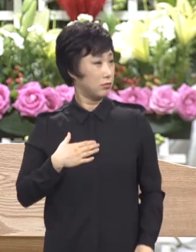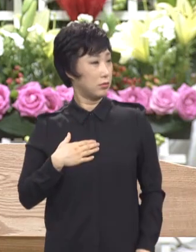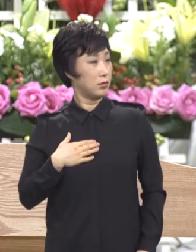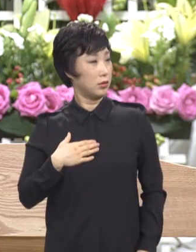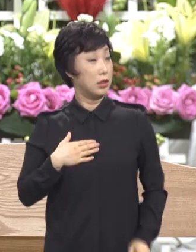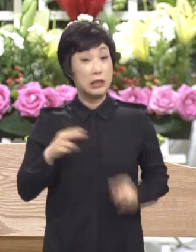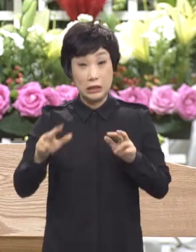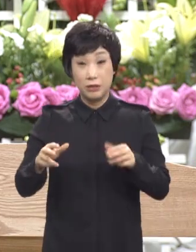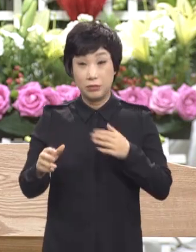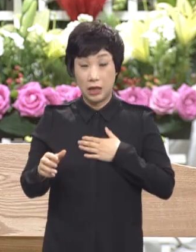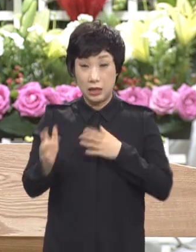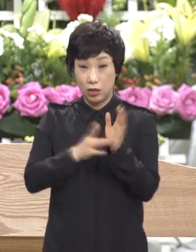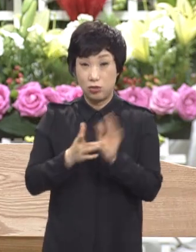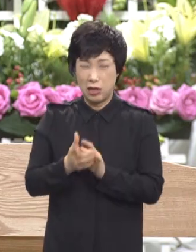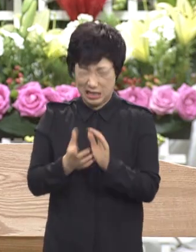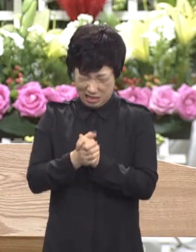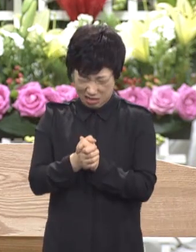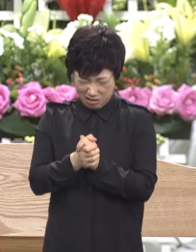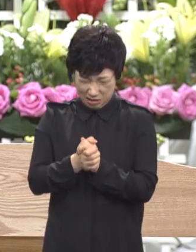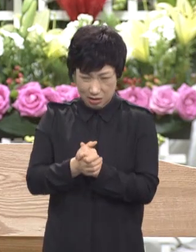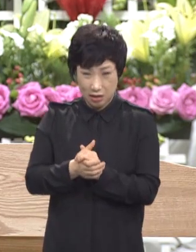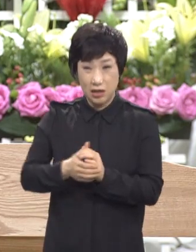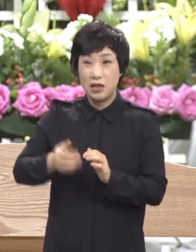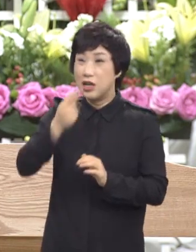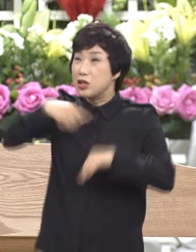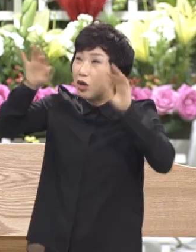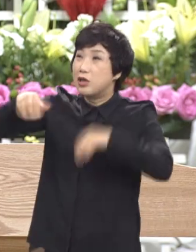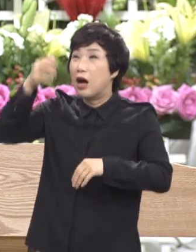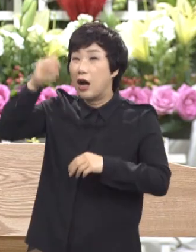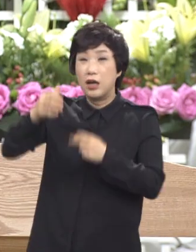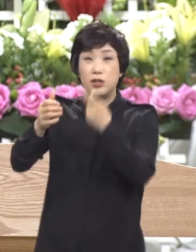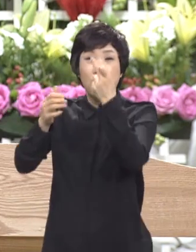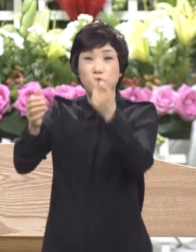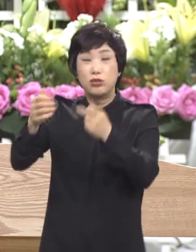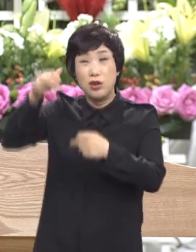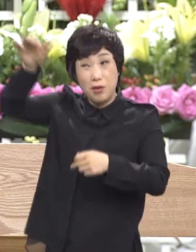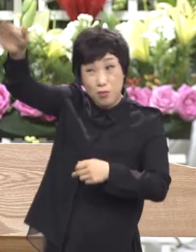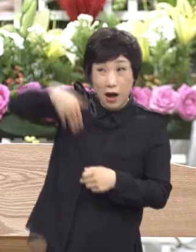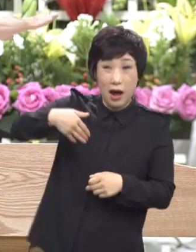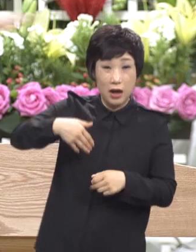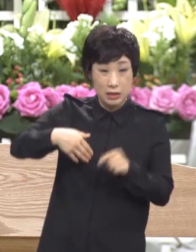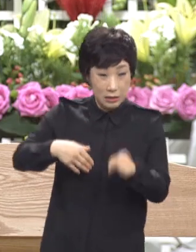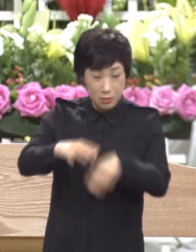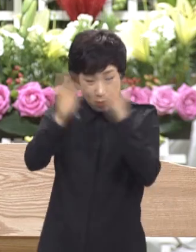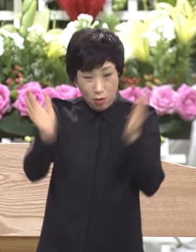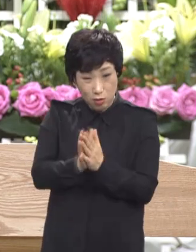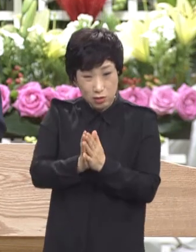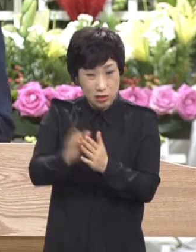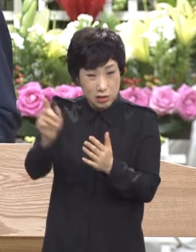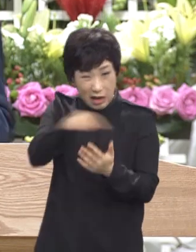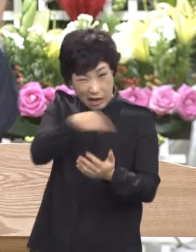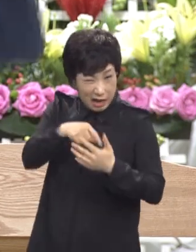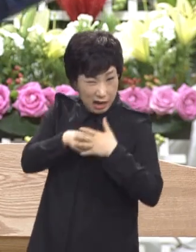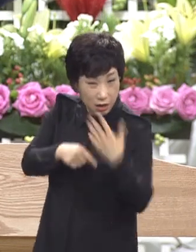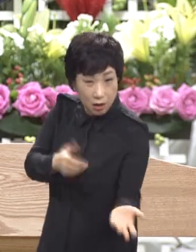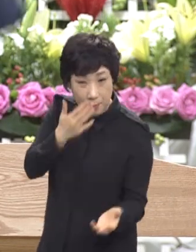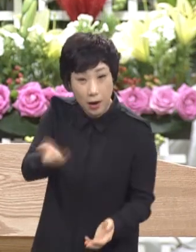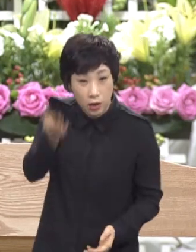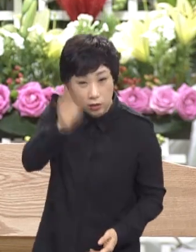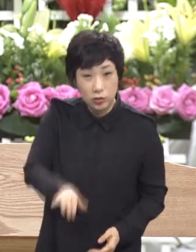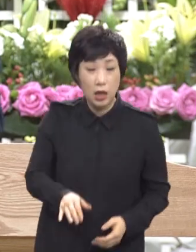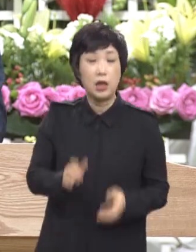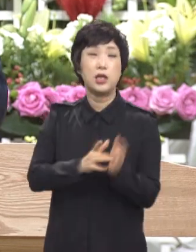내가 지금 당장 기도해서 하늘에서 천사를 12명이라도 끌어들여 저들을 해치울 수 있지만 내가